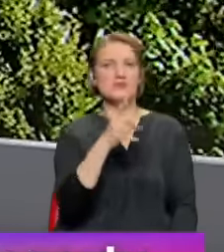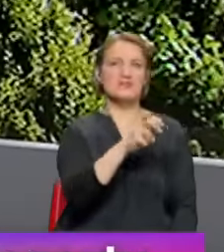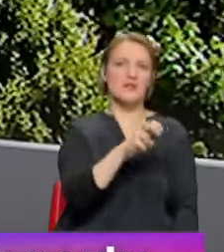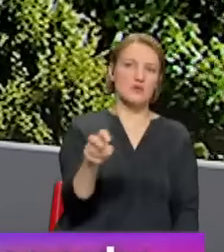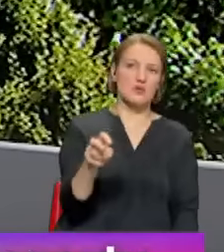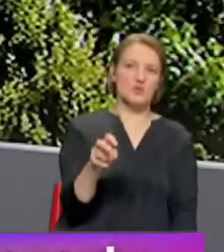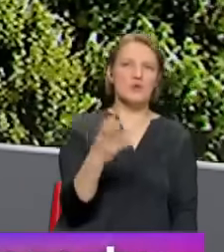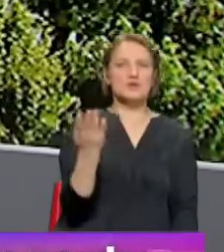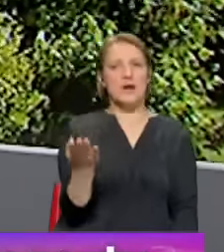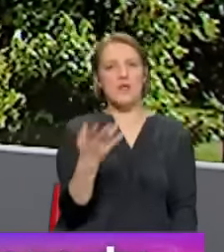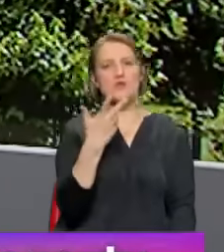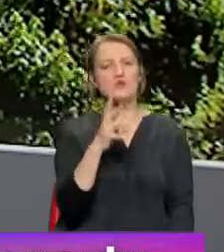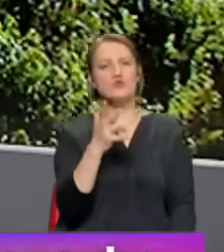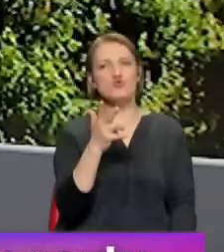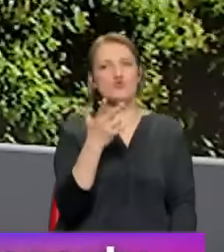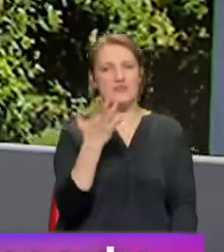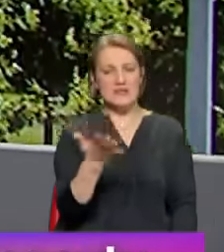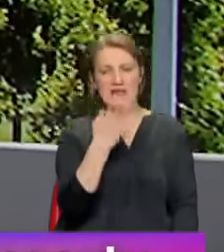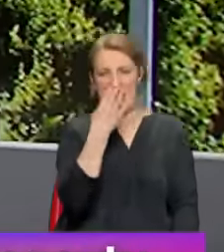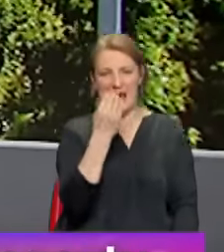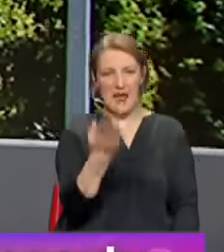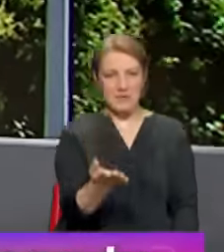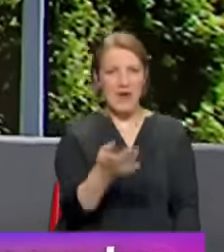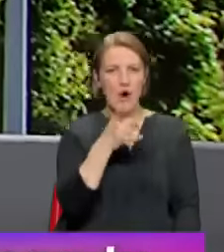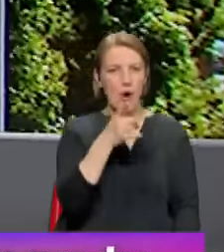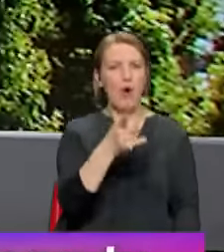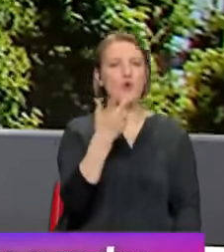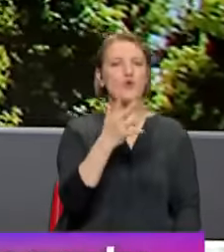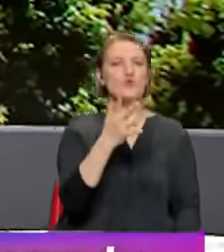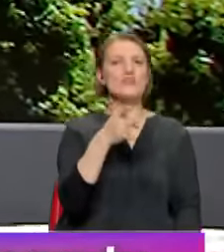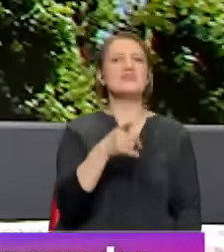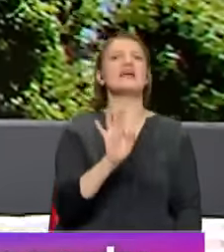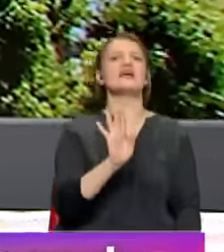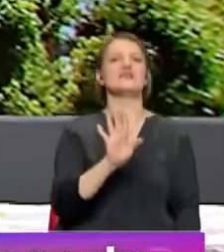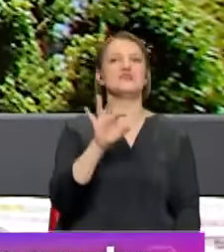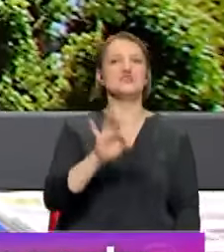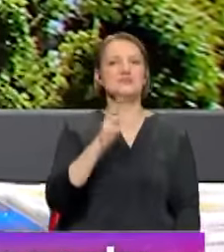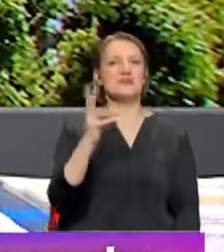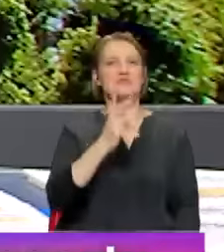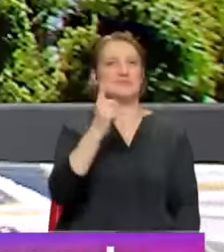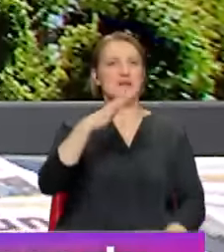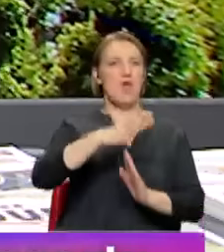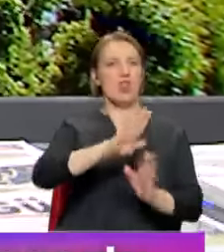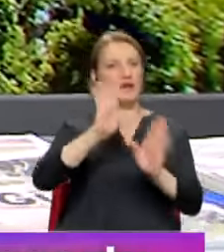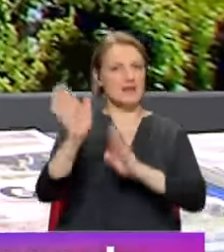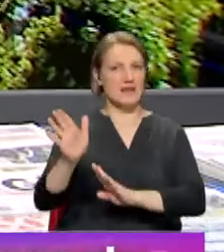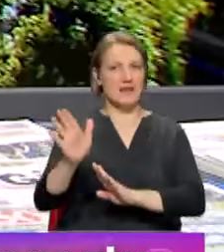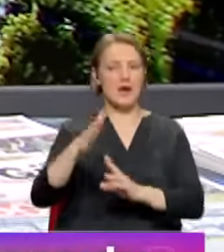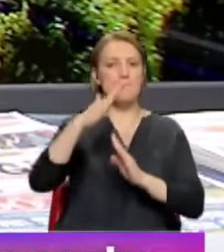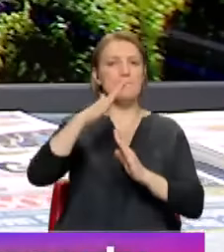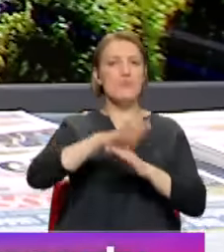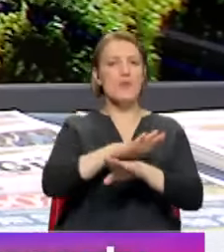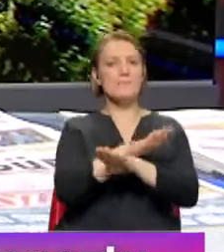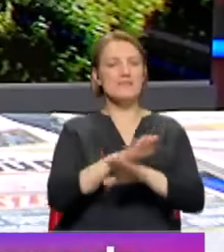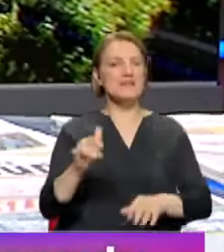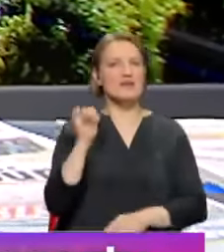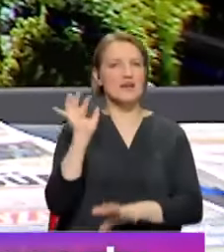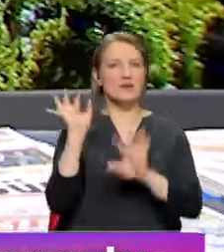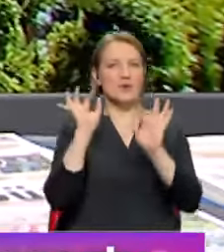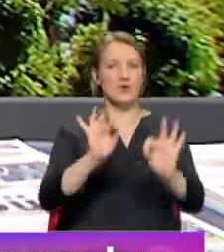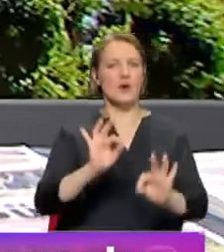1800 yatıyor. Yani 3000 lira ikramiye, o da 3000 lira değil. Şimdi hızlı bir şekilde molaya gidelim. Molanın